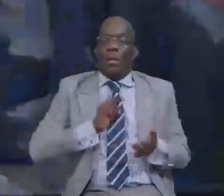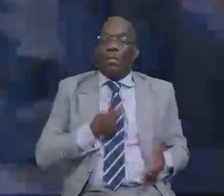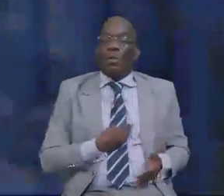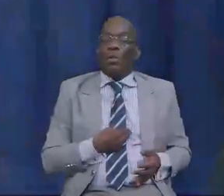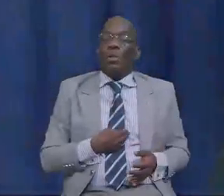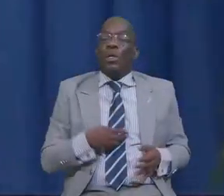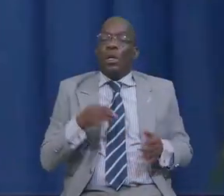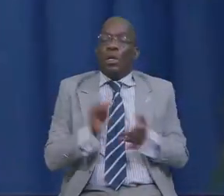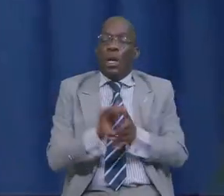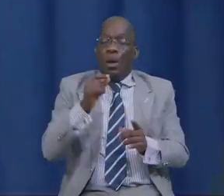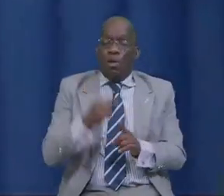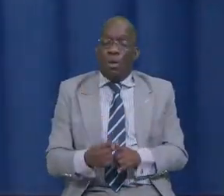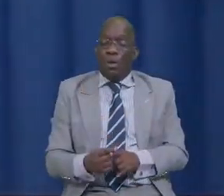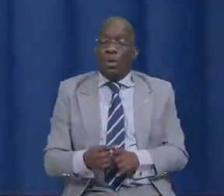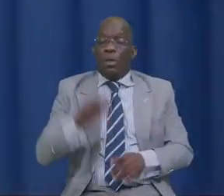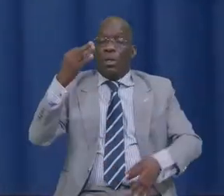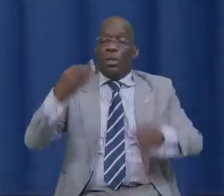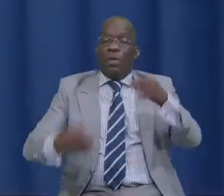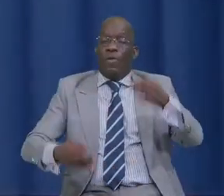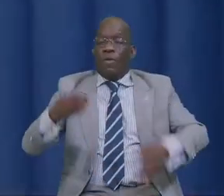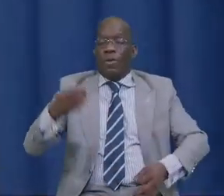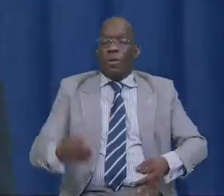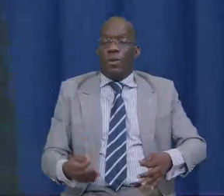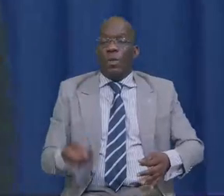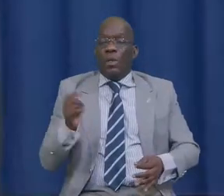Ce mot-ci, là, le Seigneur l'a relancé cela.